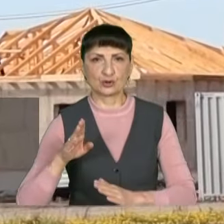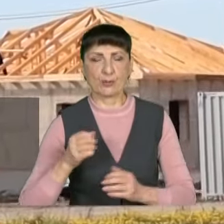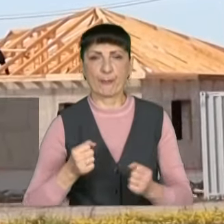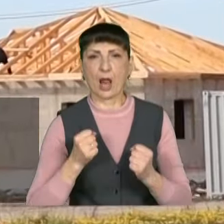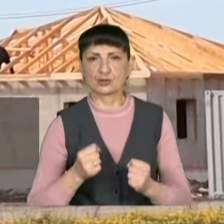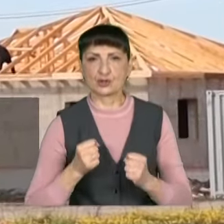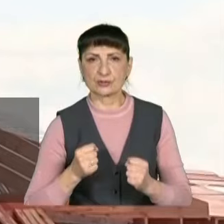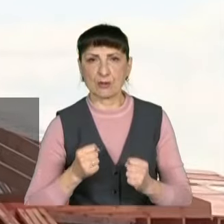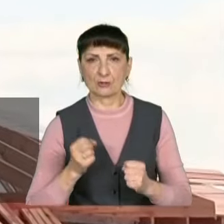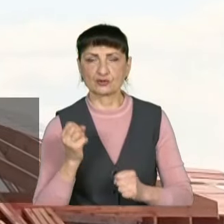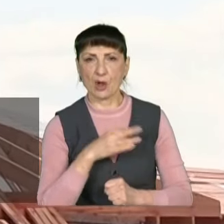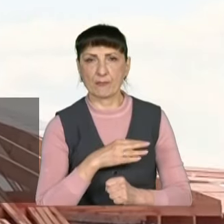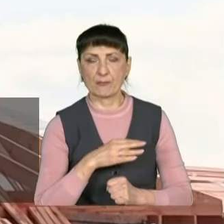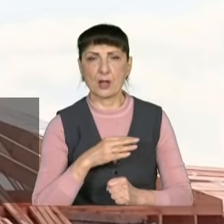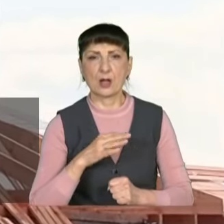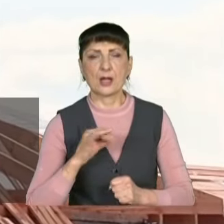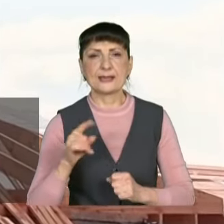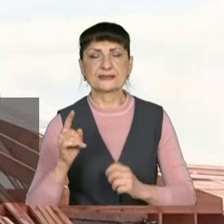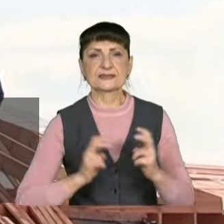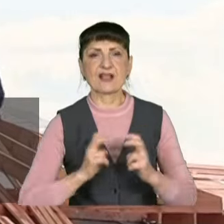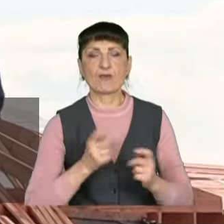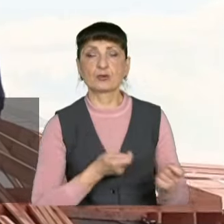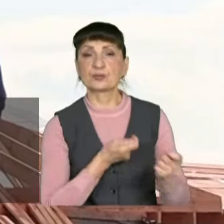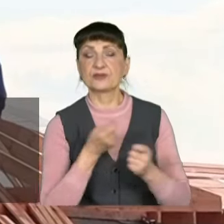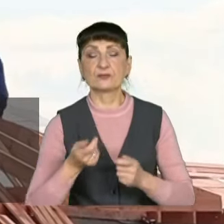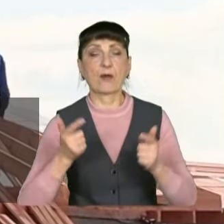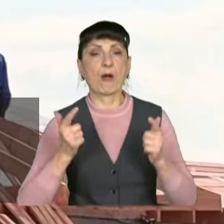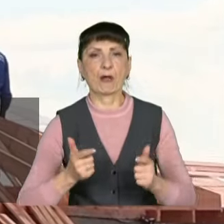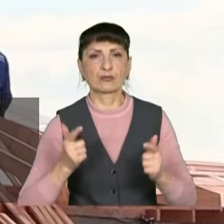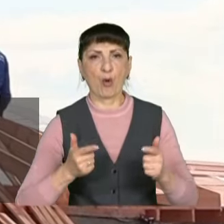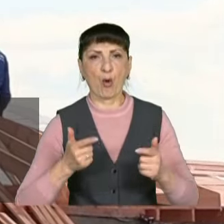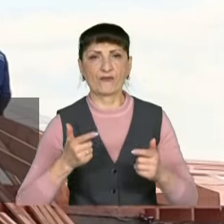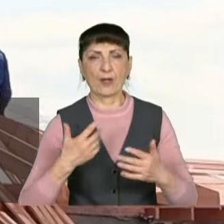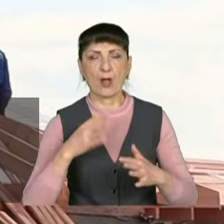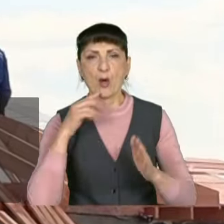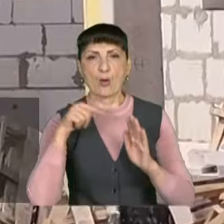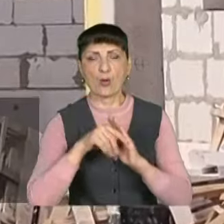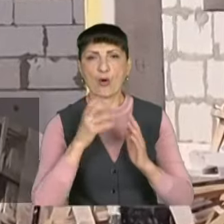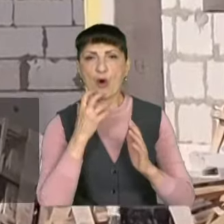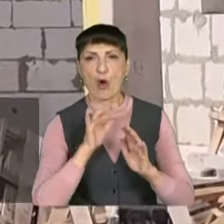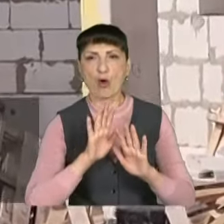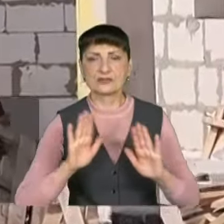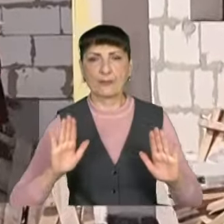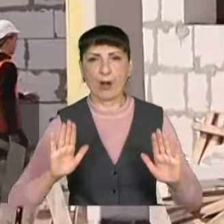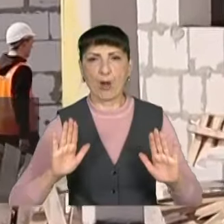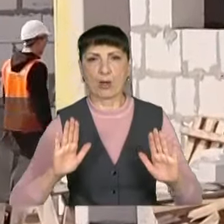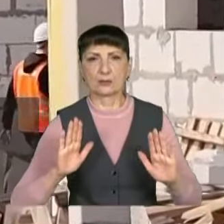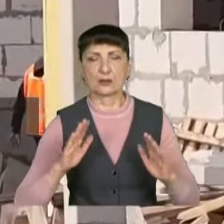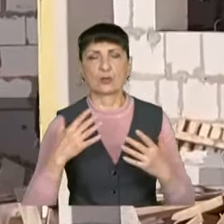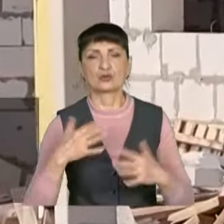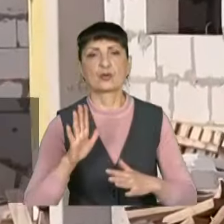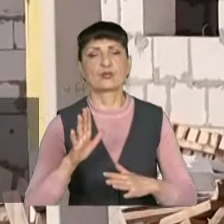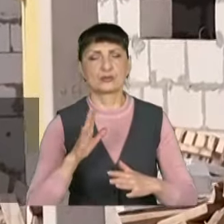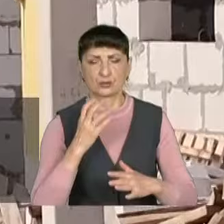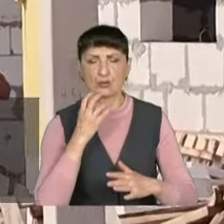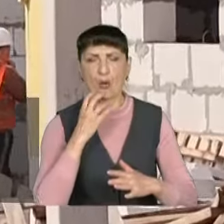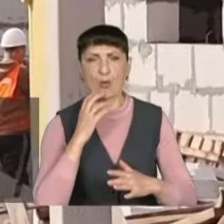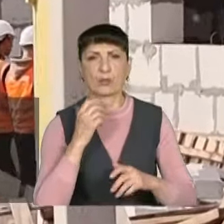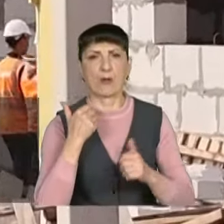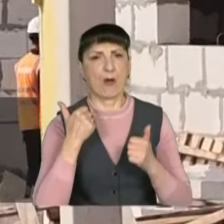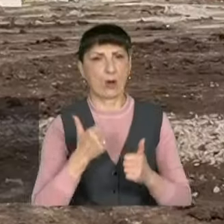прочнее. Она из завода придут уже готовые, изготовленные, утепленные. По тепловым характеристикам тоже она будет превосходить